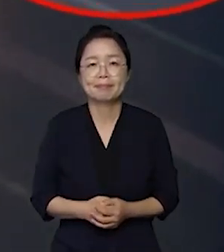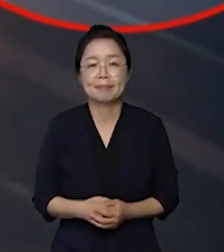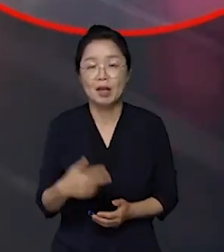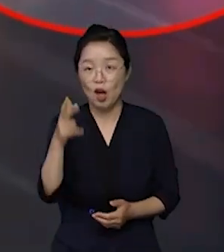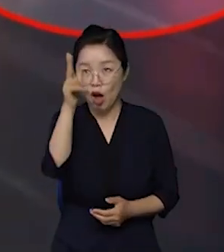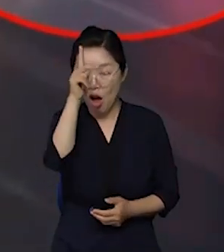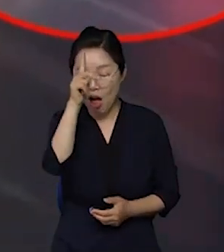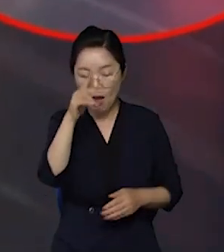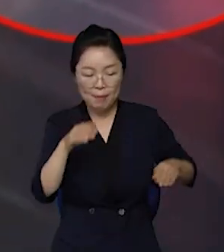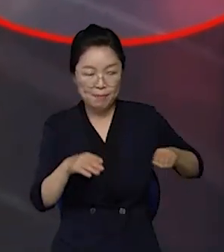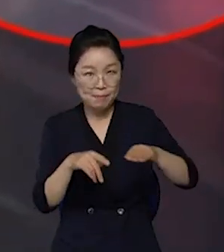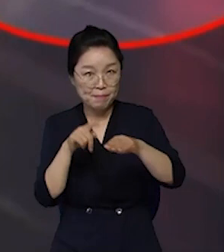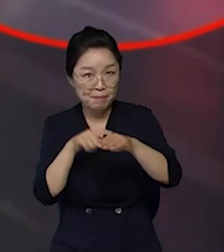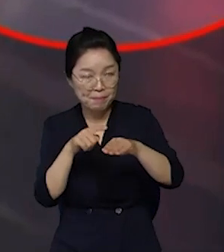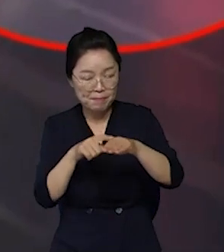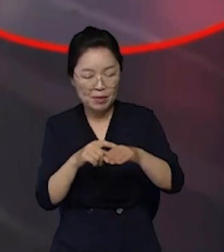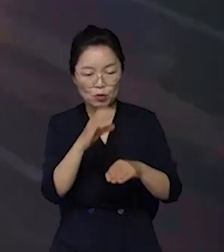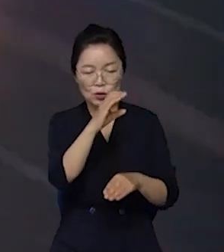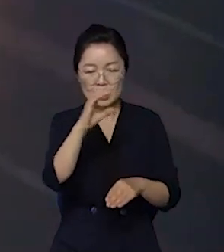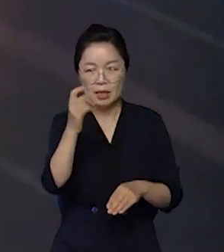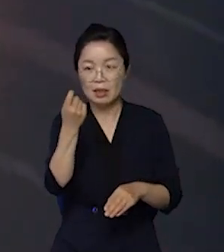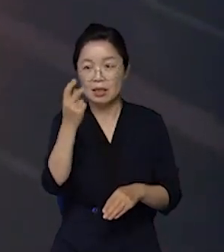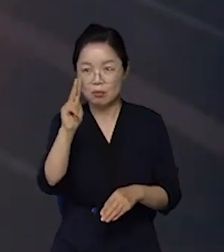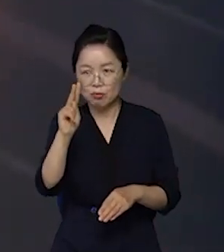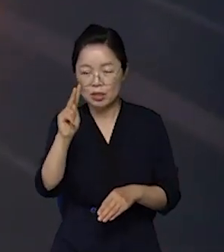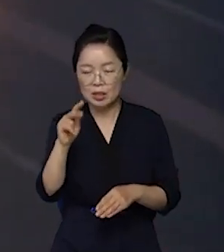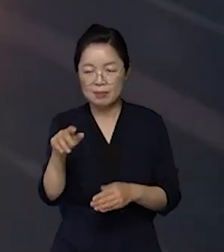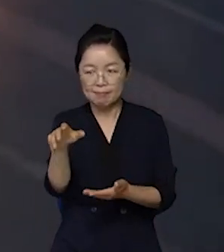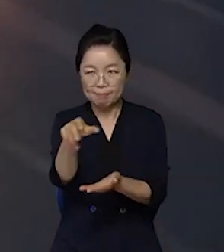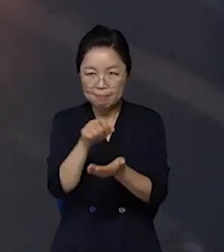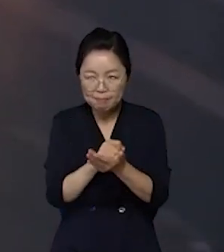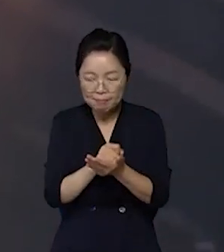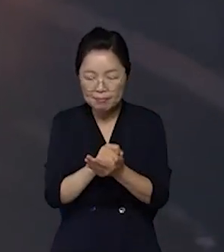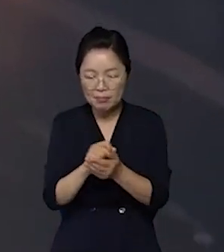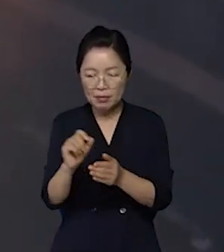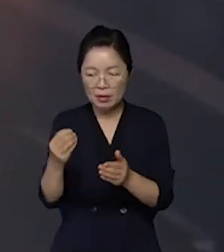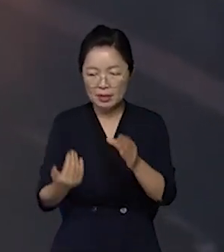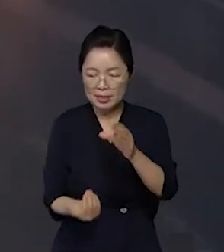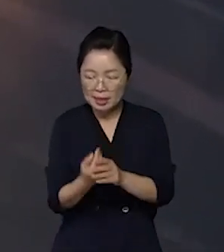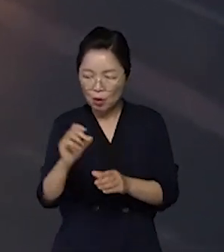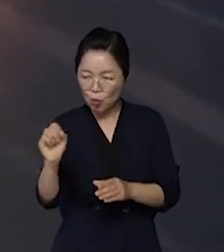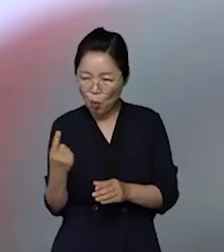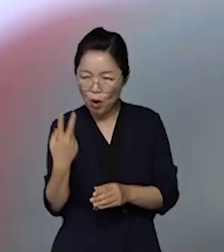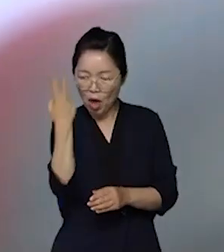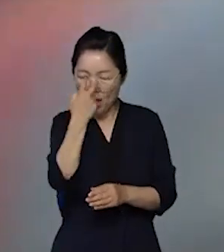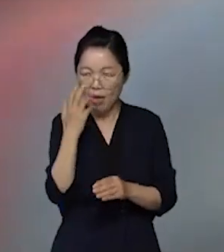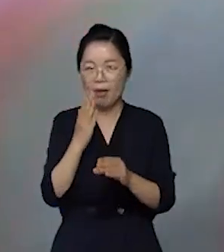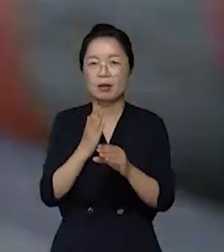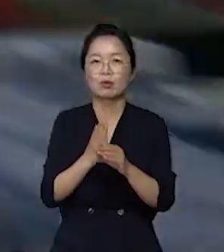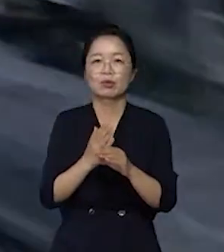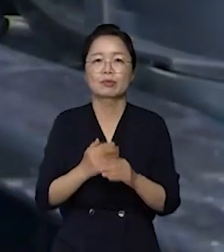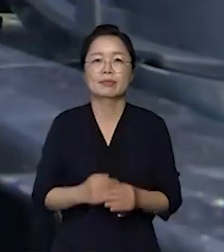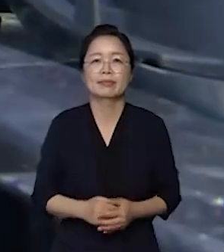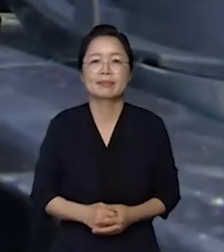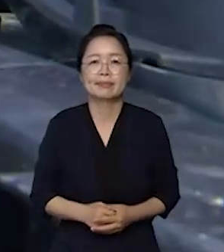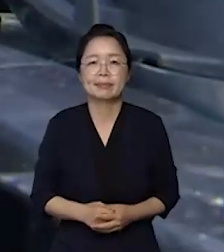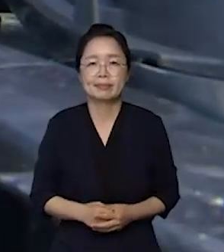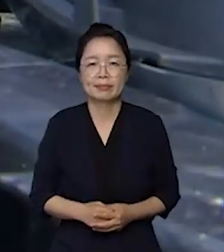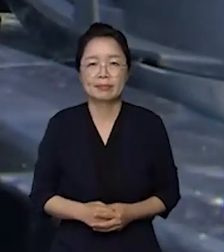경찰은 승합차 운전자 와 cctv 등을 토대로 정확한 사고 경위를 조사하고 있습니다 kbc 김서형